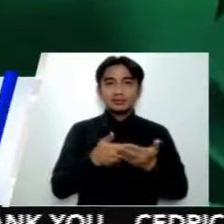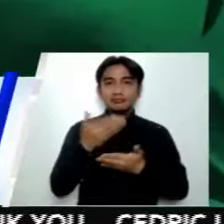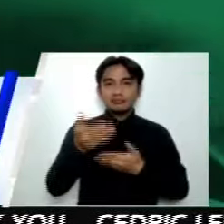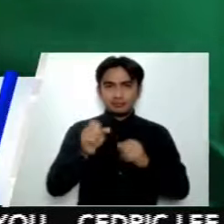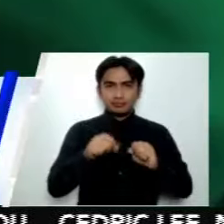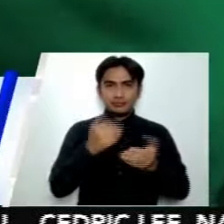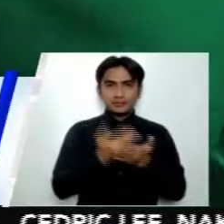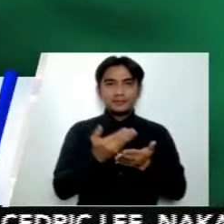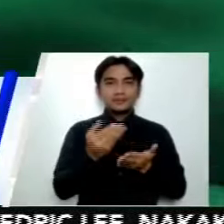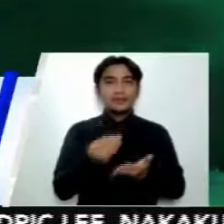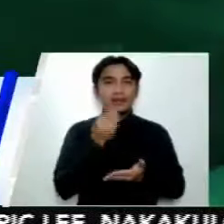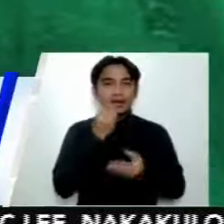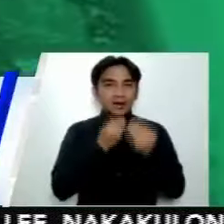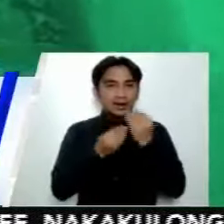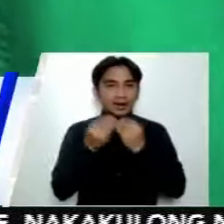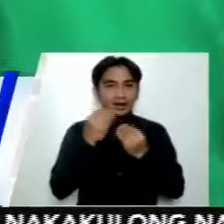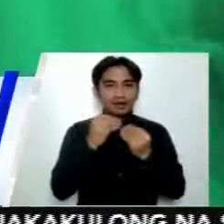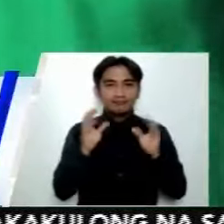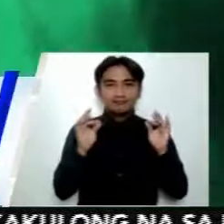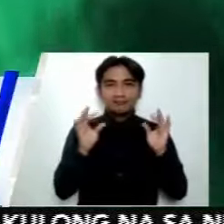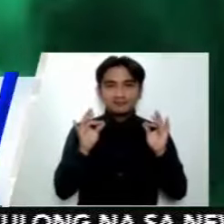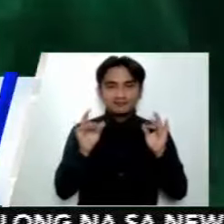pagtatapos ng relaxing